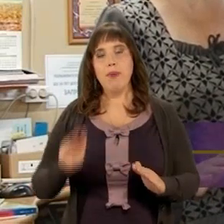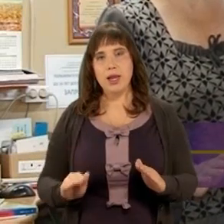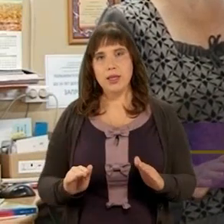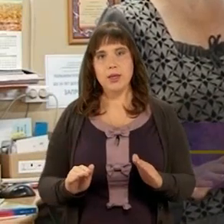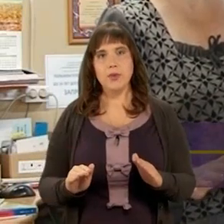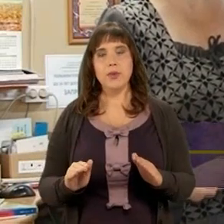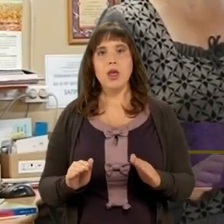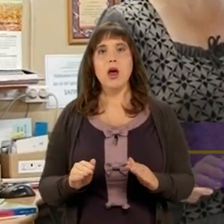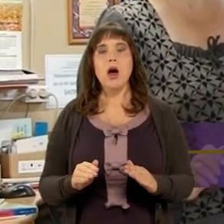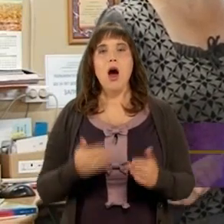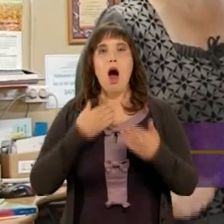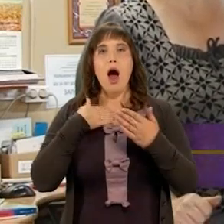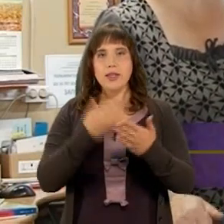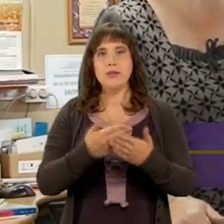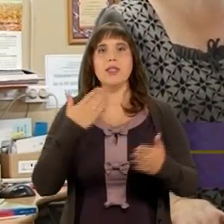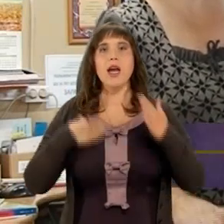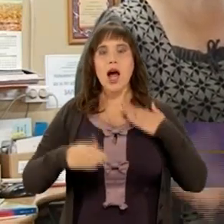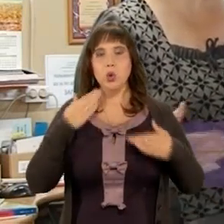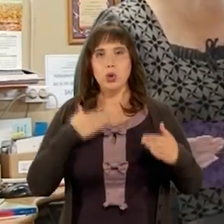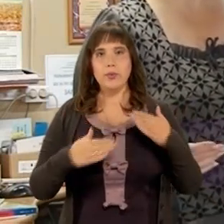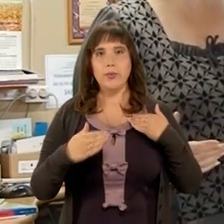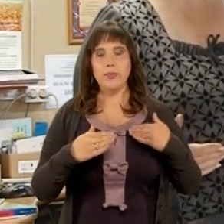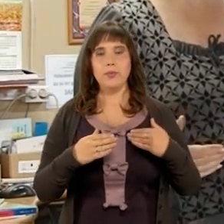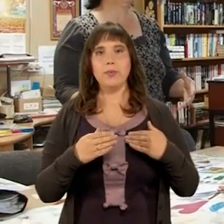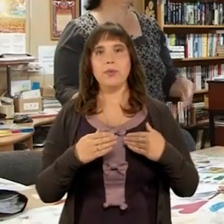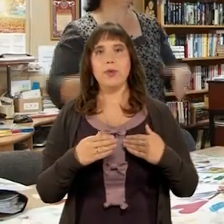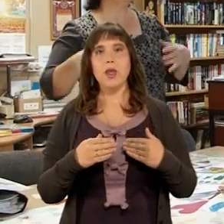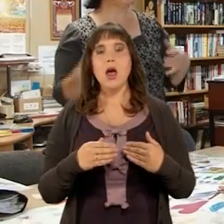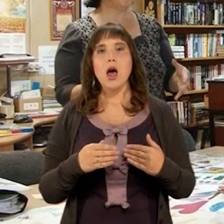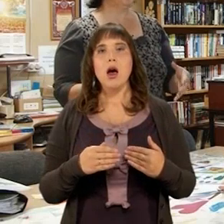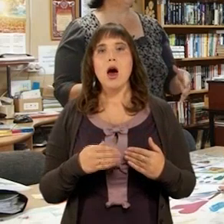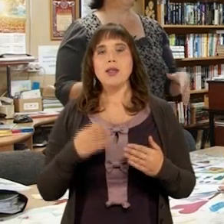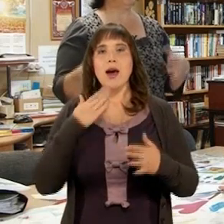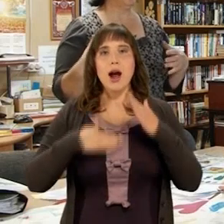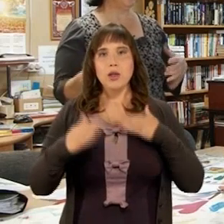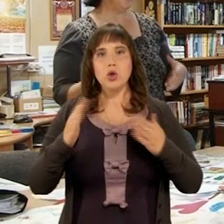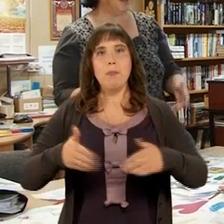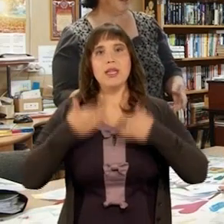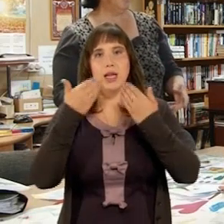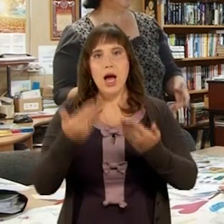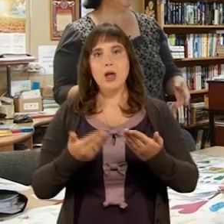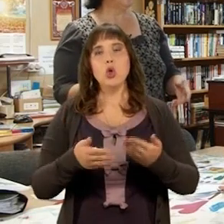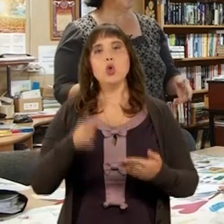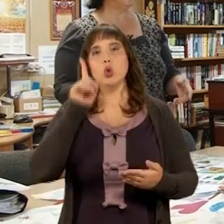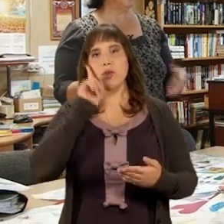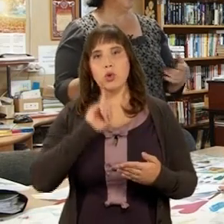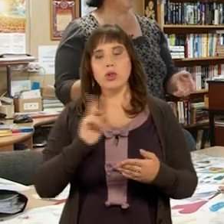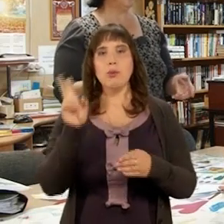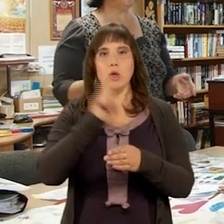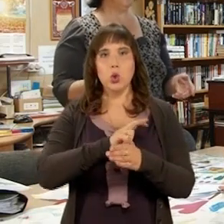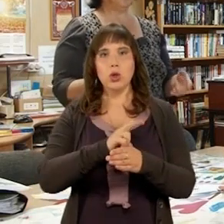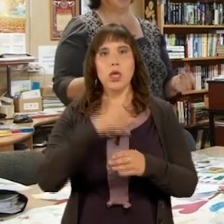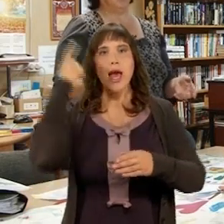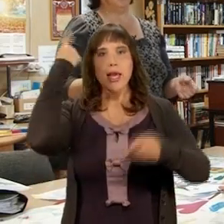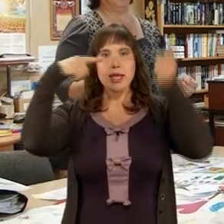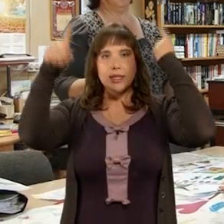иногда сложно затянуть, но тут вот их активность прямо радует. Они так, они с настроением, они предлагают свои идеи. С удовольствием ходят. Да, они очень идеи